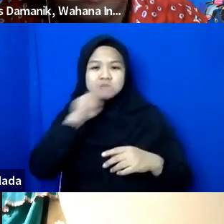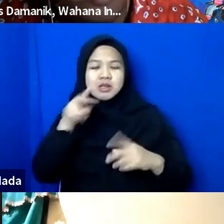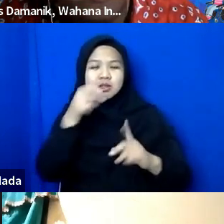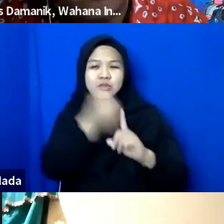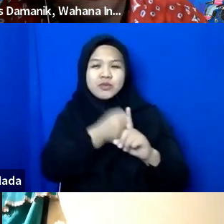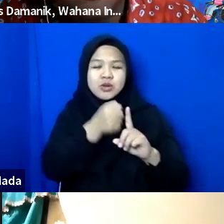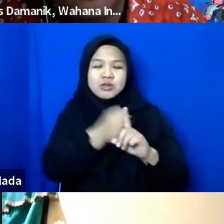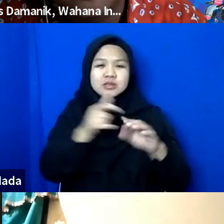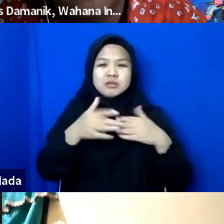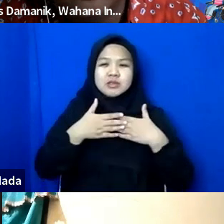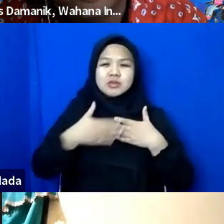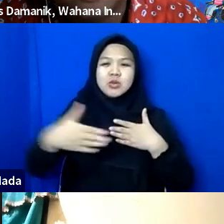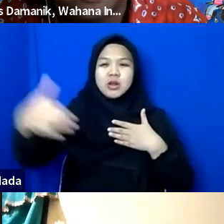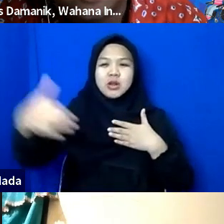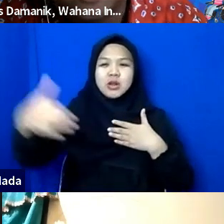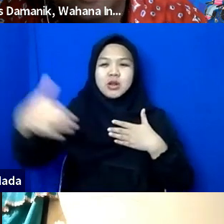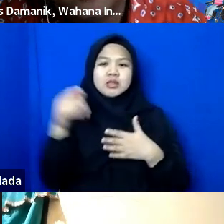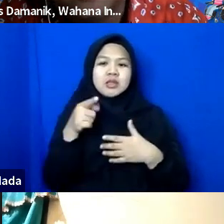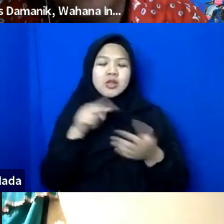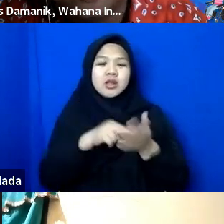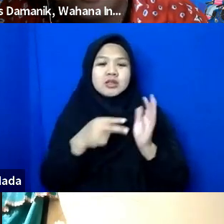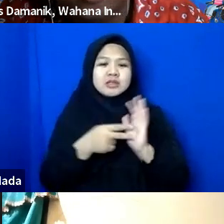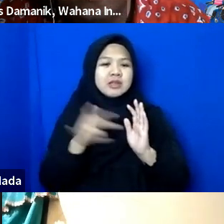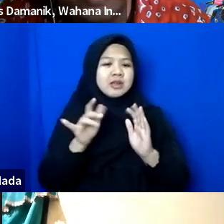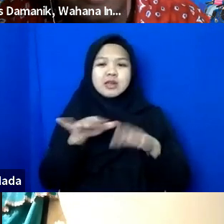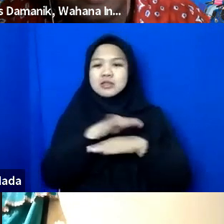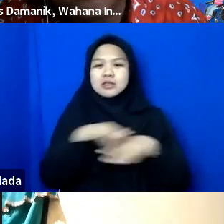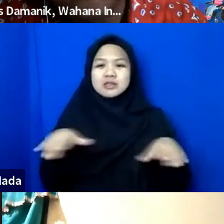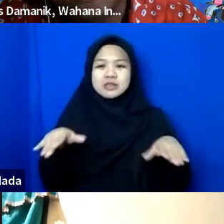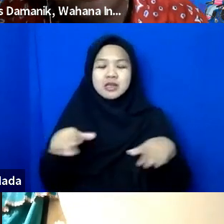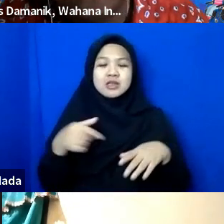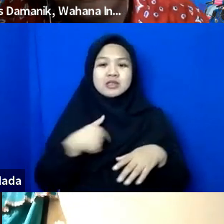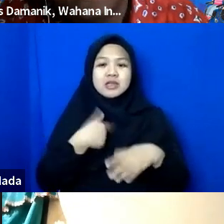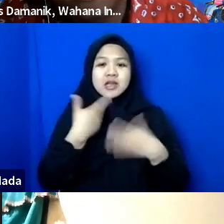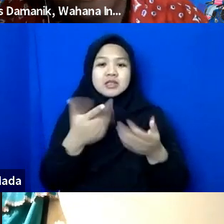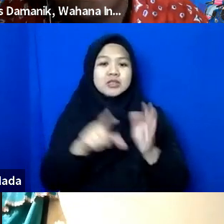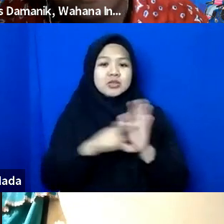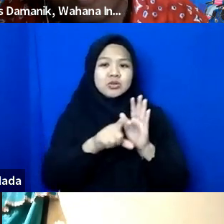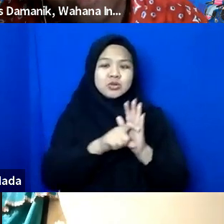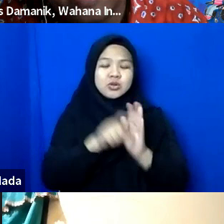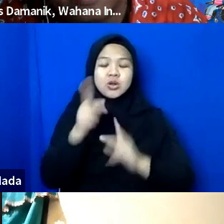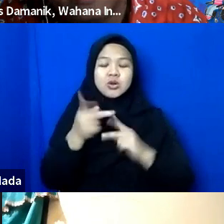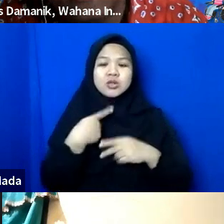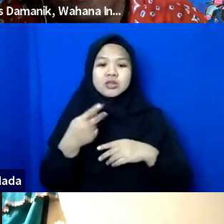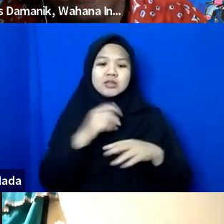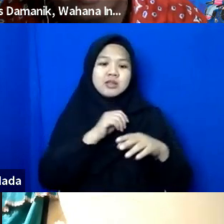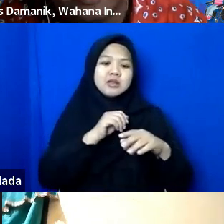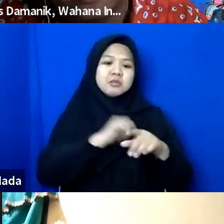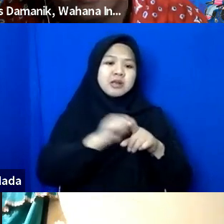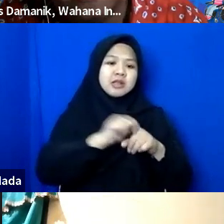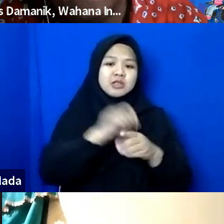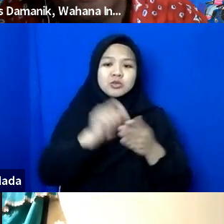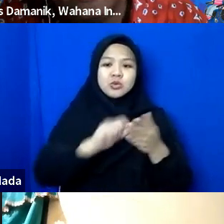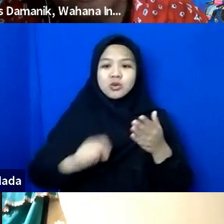lokasinya kayak long lasting YouTube jadi nggak selesai-selesai saya kasih contoh begini Kalau kita Melati sebuah sekolah